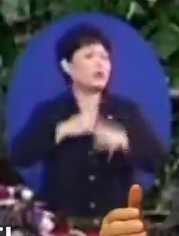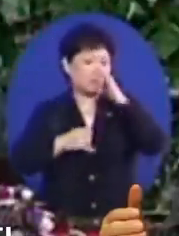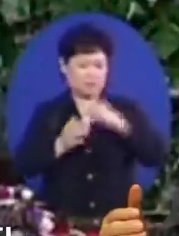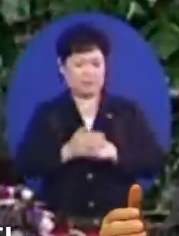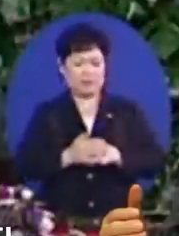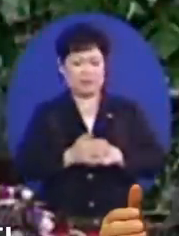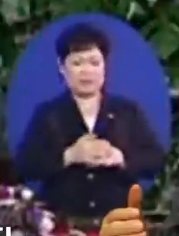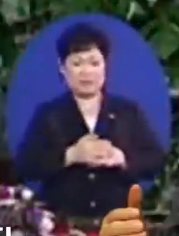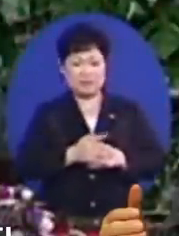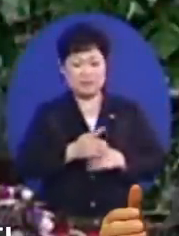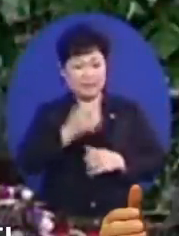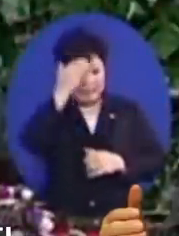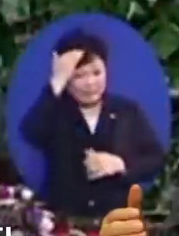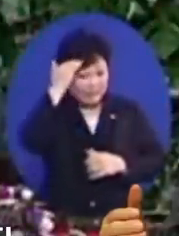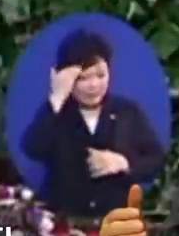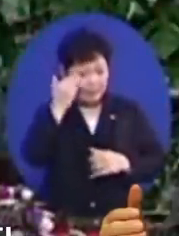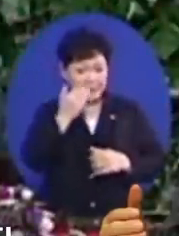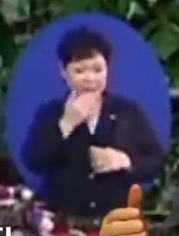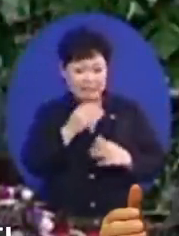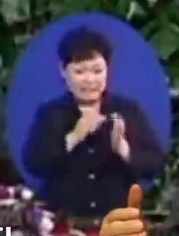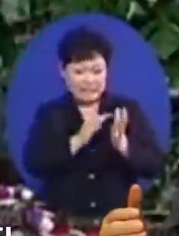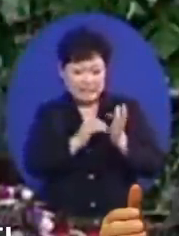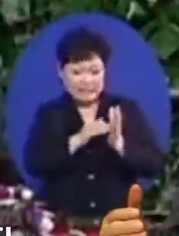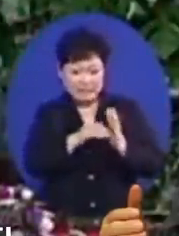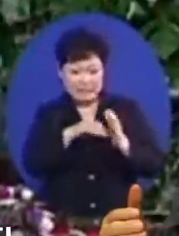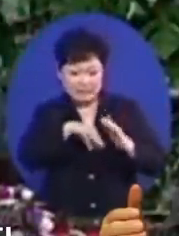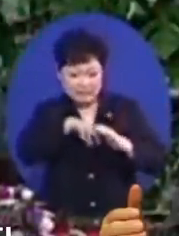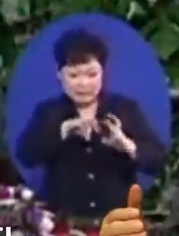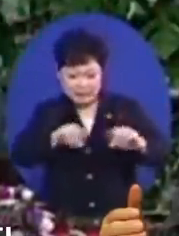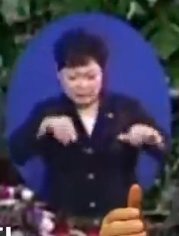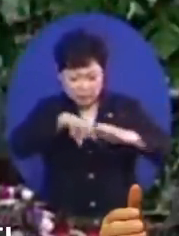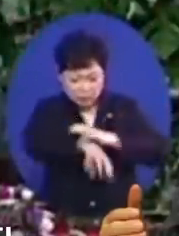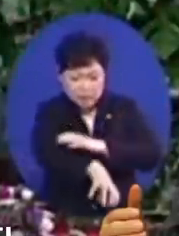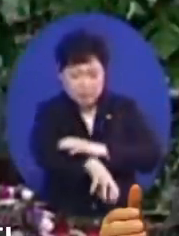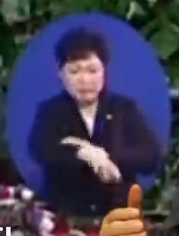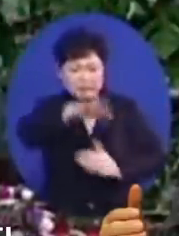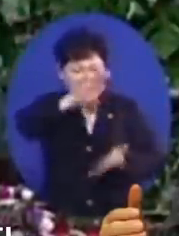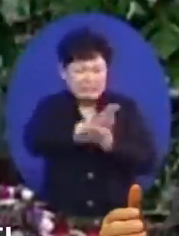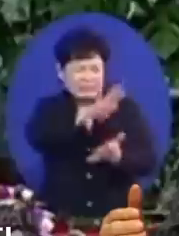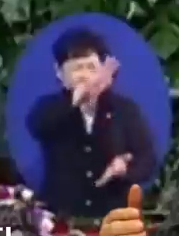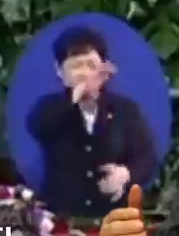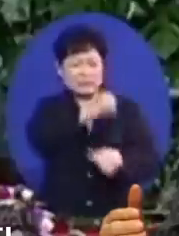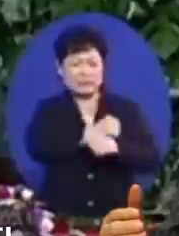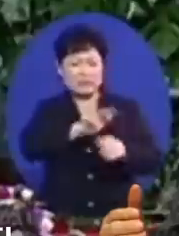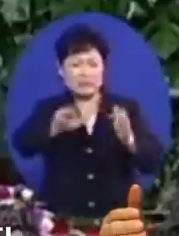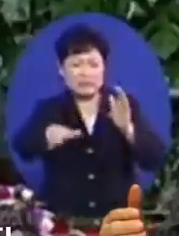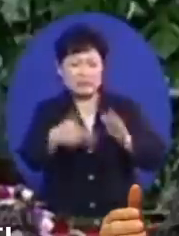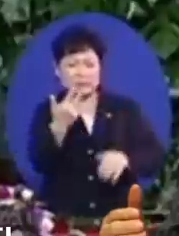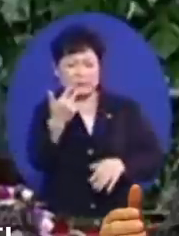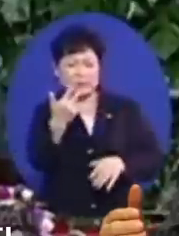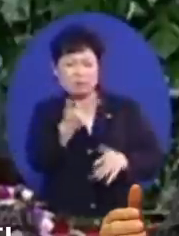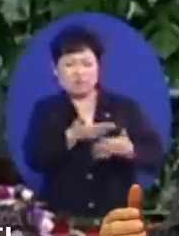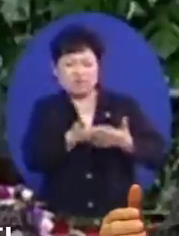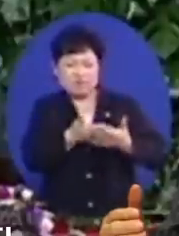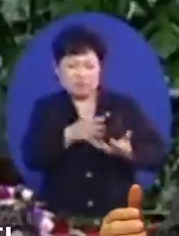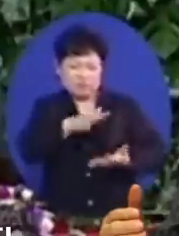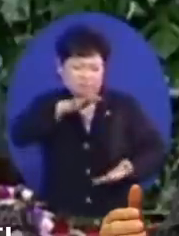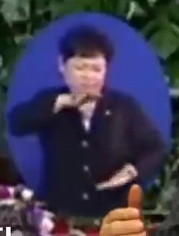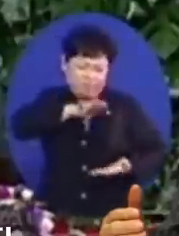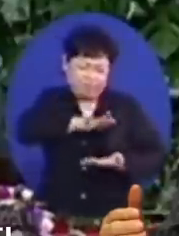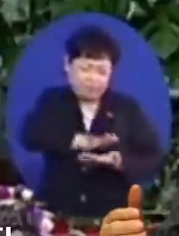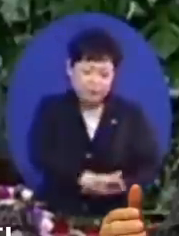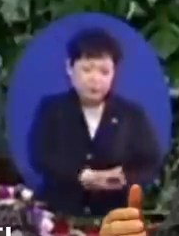있으면 시커먼 석탄 덩어리에 불과하지만 섭씨 550도에서 750톤의 무게로 압력을 받게